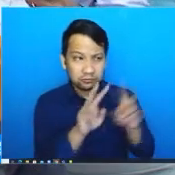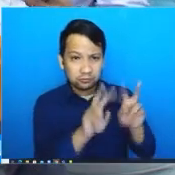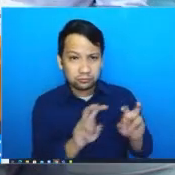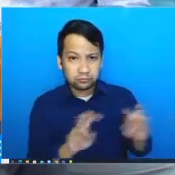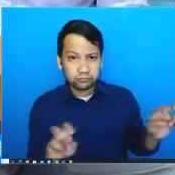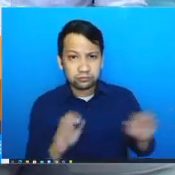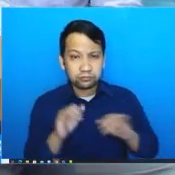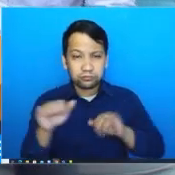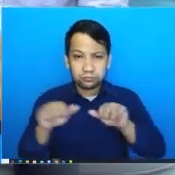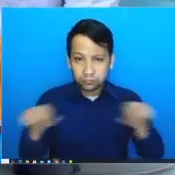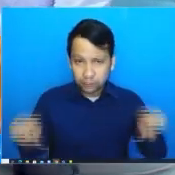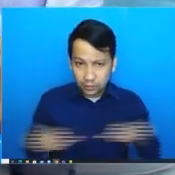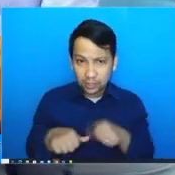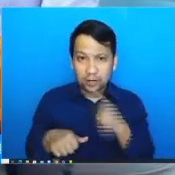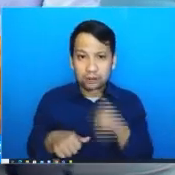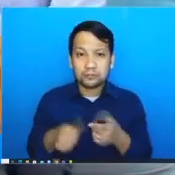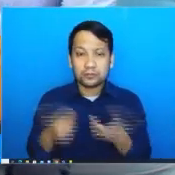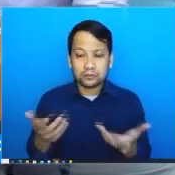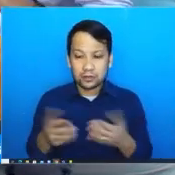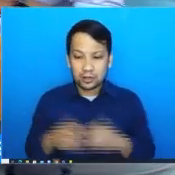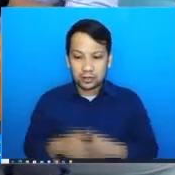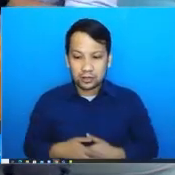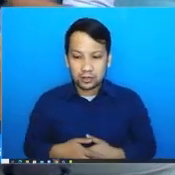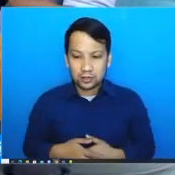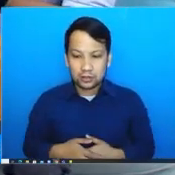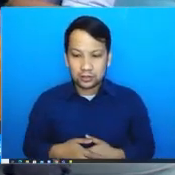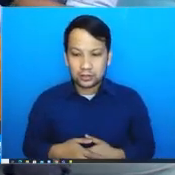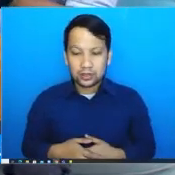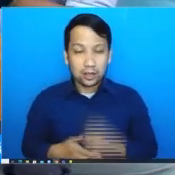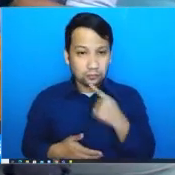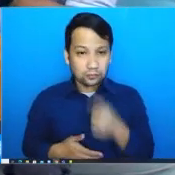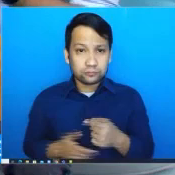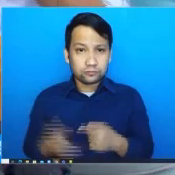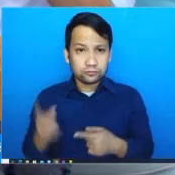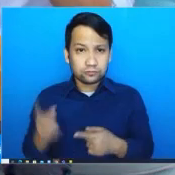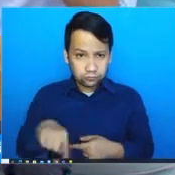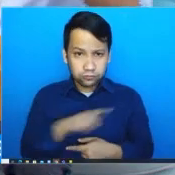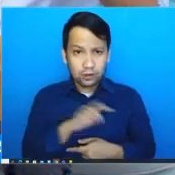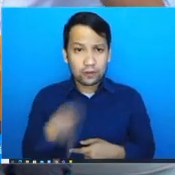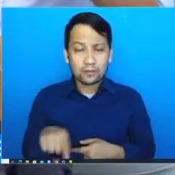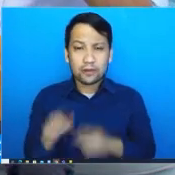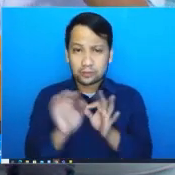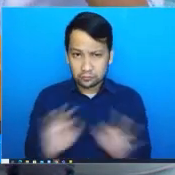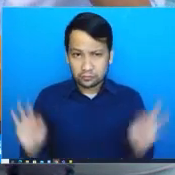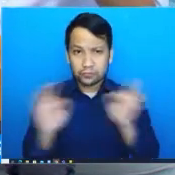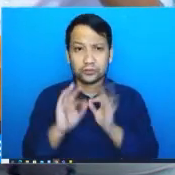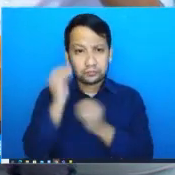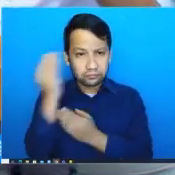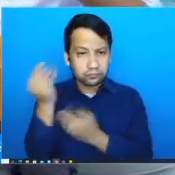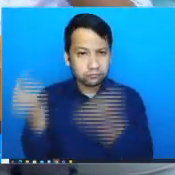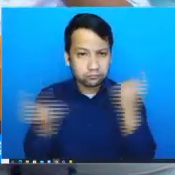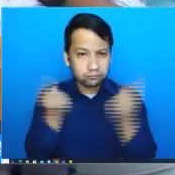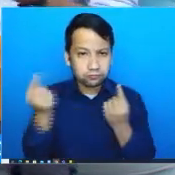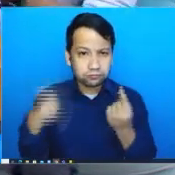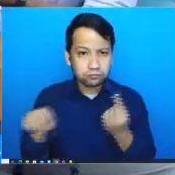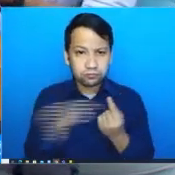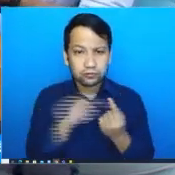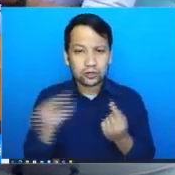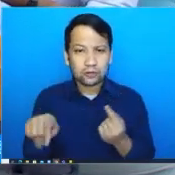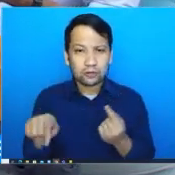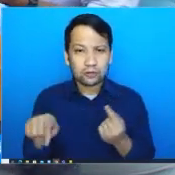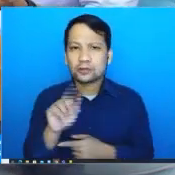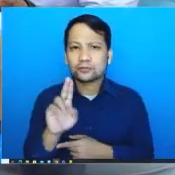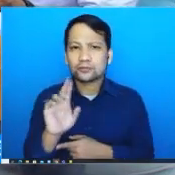na kinasasakupan. And yun yung isa sa mga kailangan natin i-balance across all the LGUs. It has to be uniform,